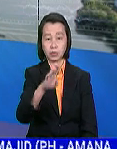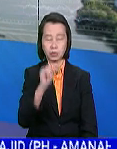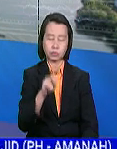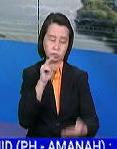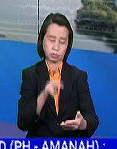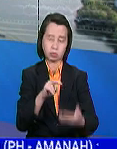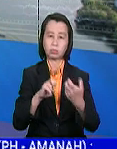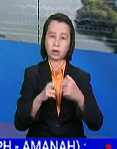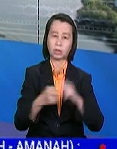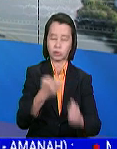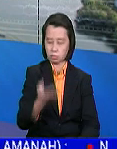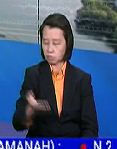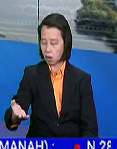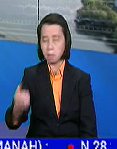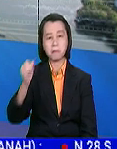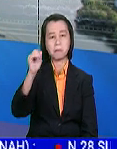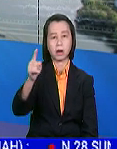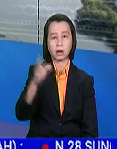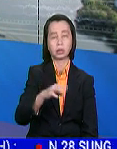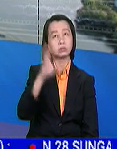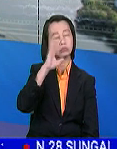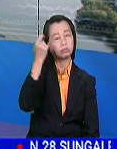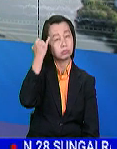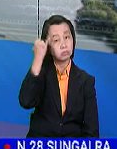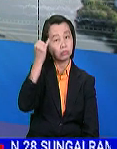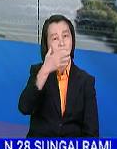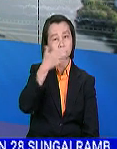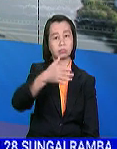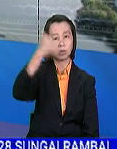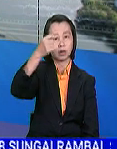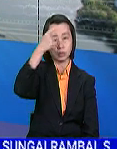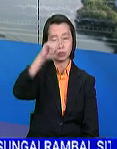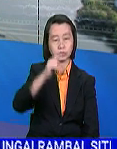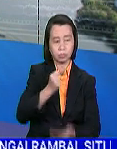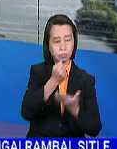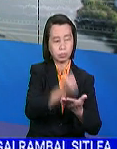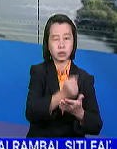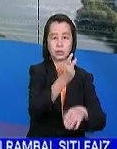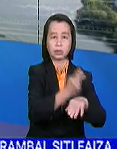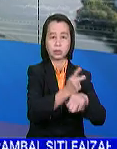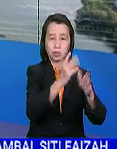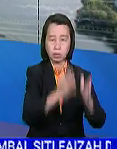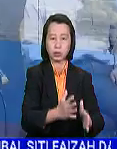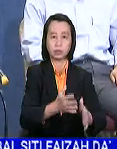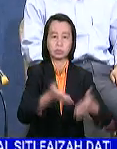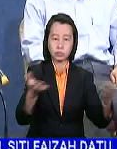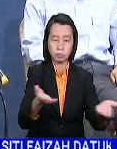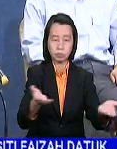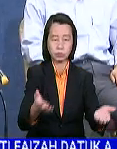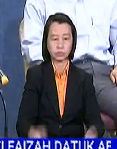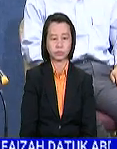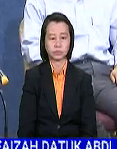meneliti permasalahan berkenaan seterusnya mencari alternatif terbaik untuk membantu kontraktor tumpatan